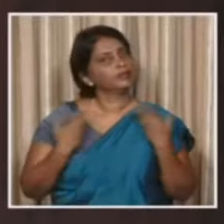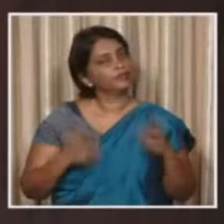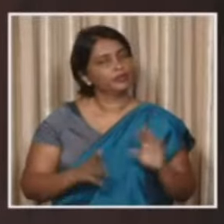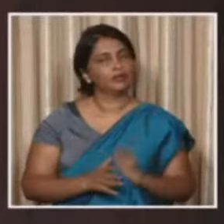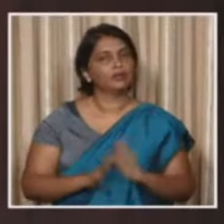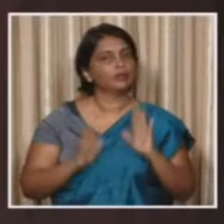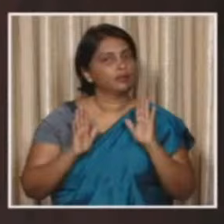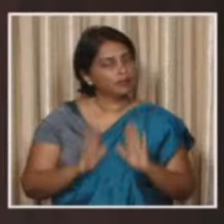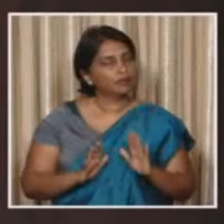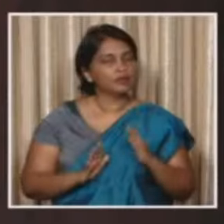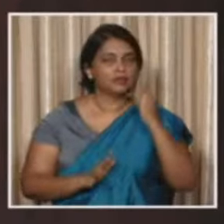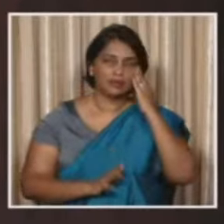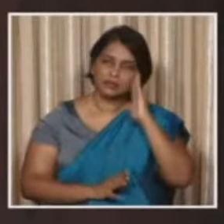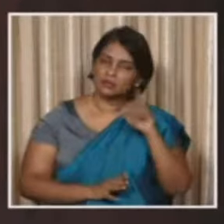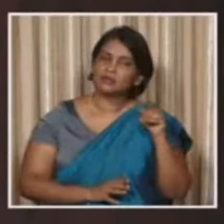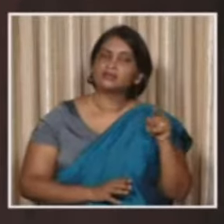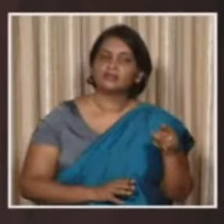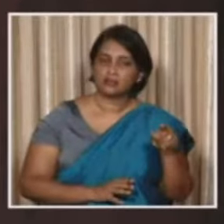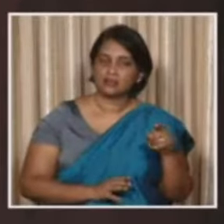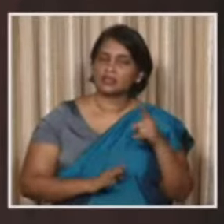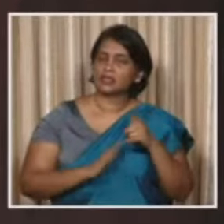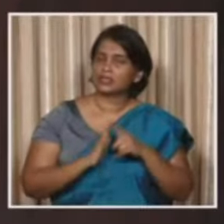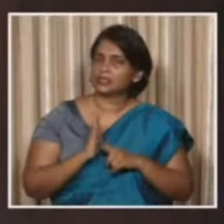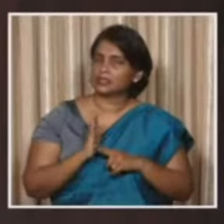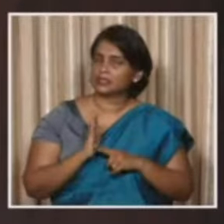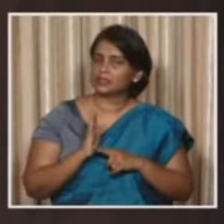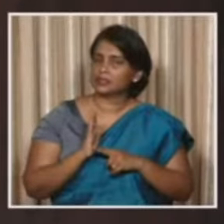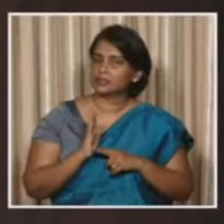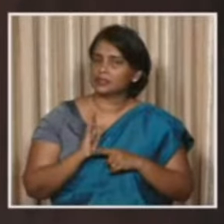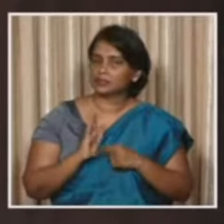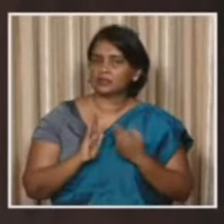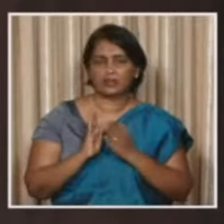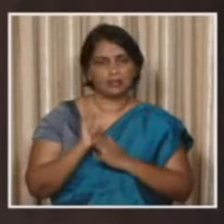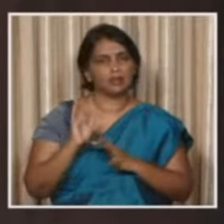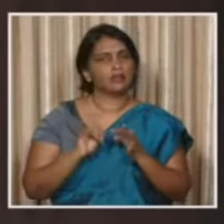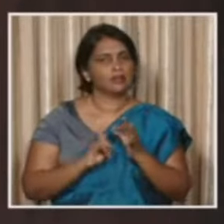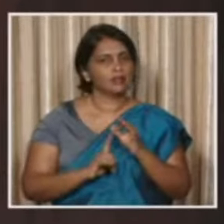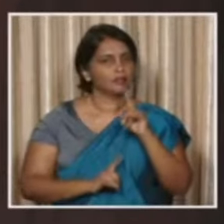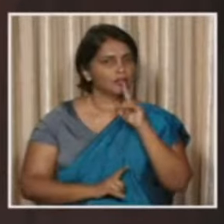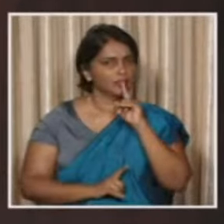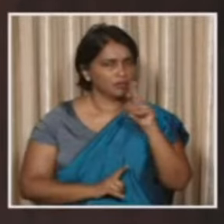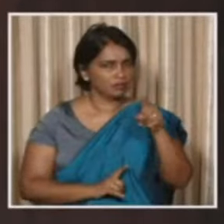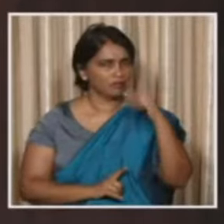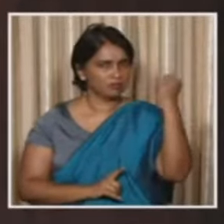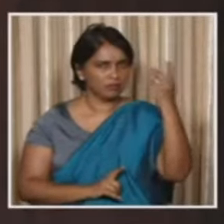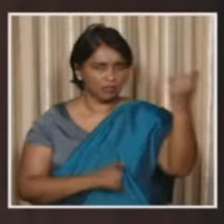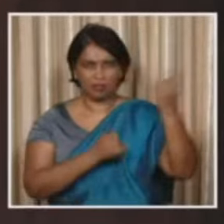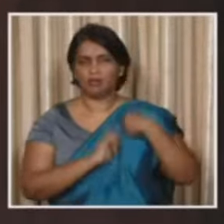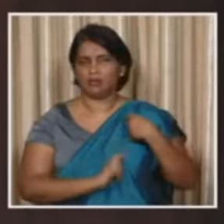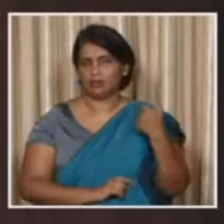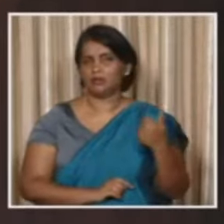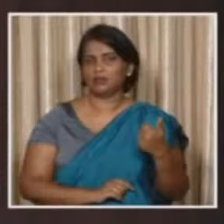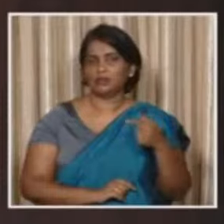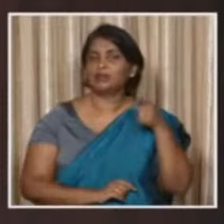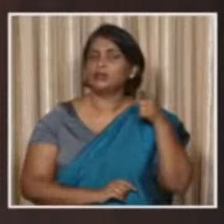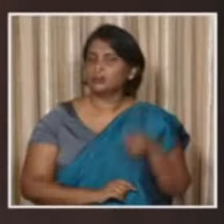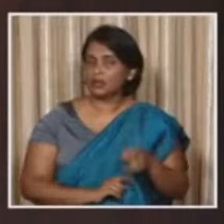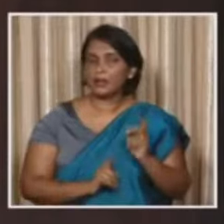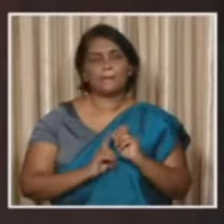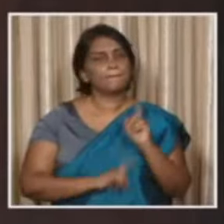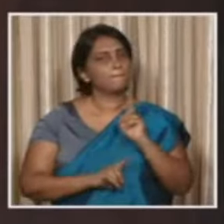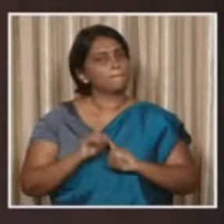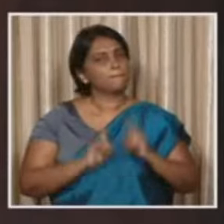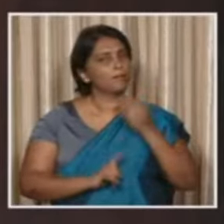හැබැයි සාමාන්‍යයෙන් මට ජයන්ත අපේ මන්ත්‍රීතුමා කතා කරපු එකත් එක්ක කතා කරන්න ලැබීම හොඳයි. මොකද මේ